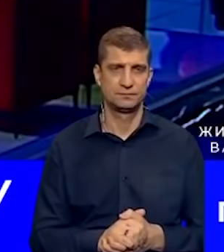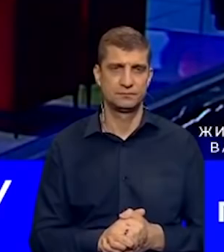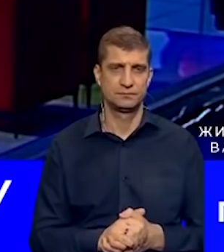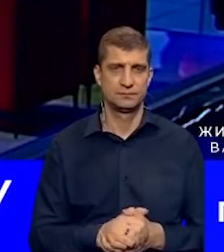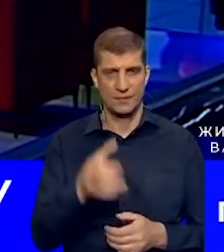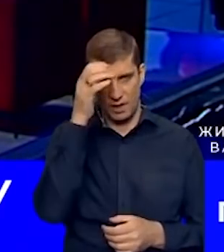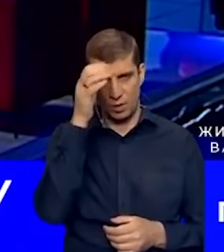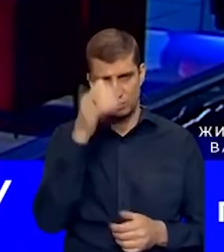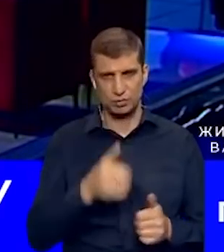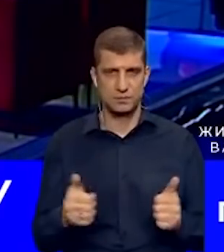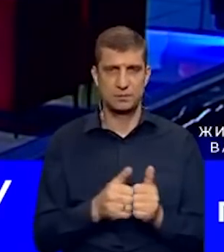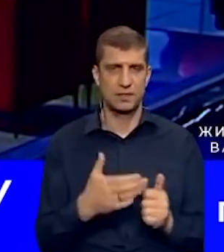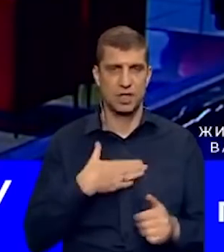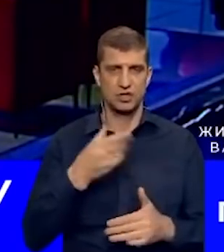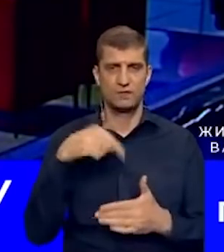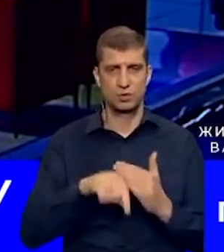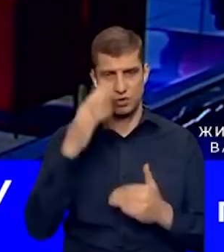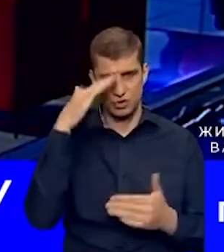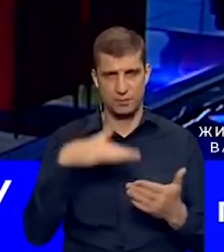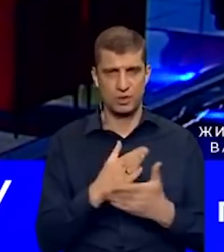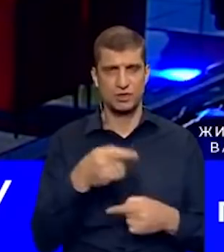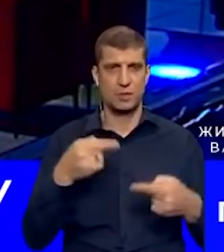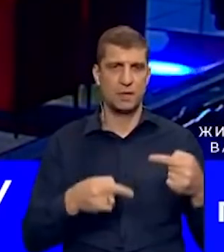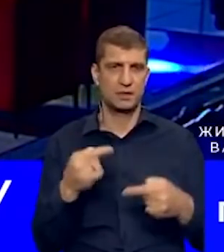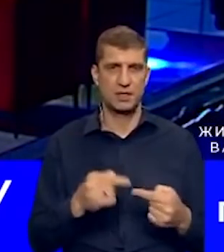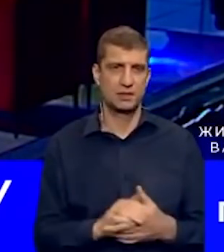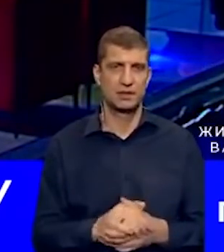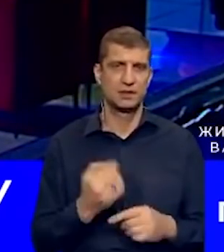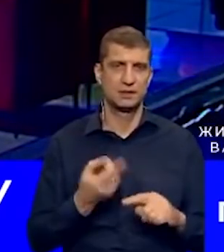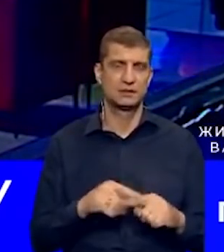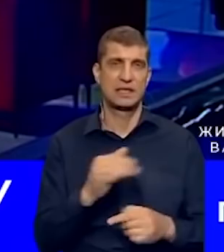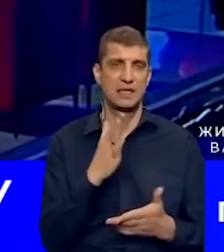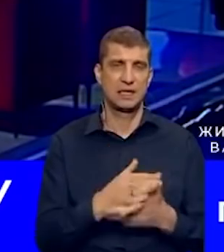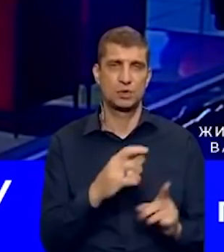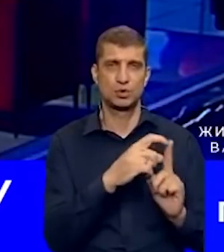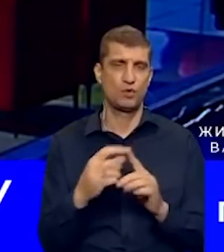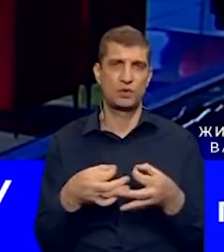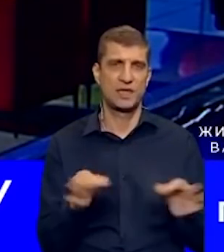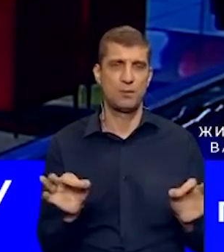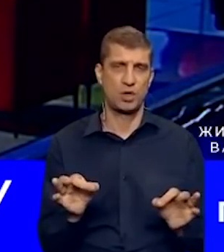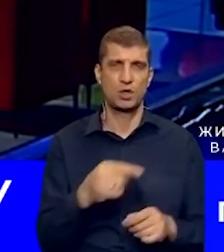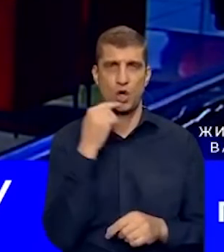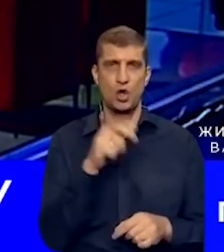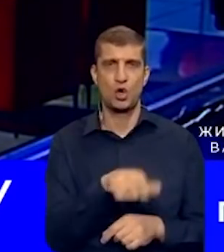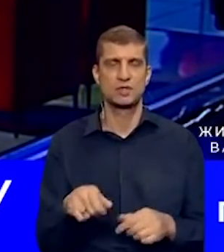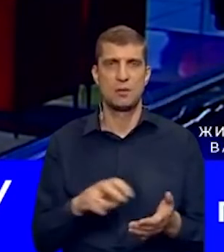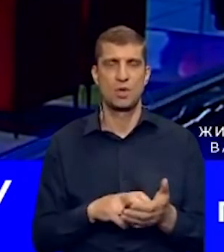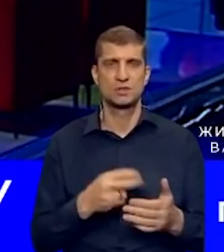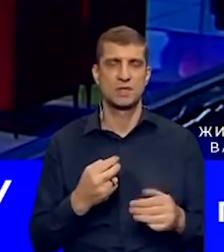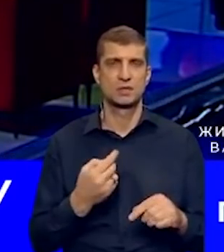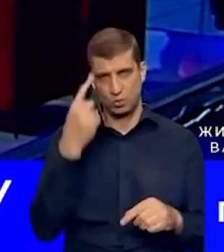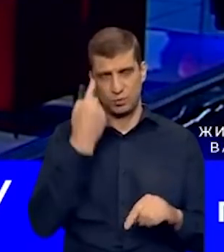розум при наших внутрішніх політичних баталіях, хоча це є слово демократія. Росіяни бояться, думають, що це лайка,